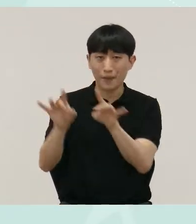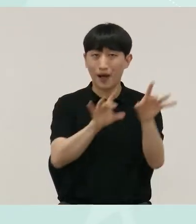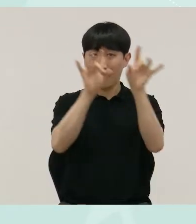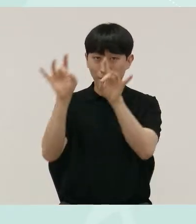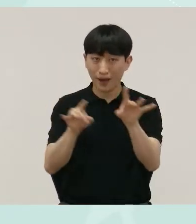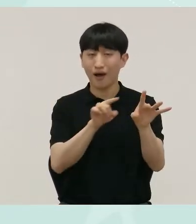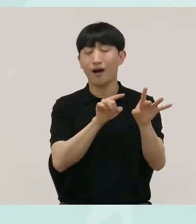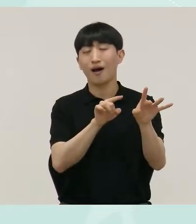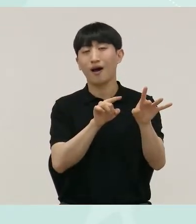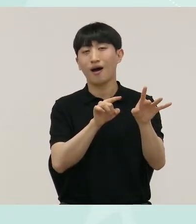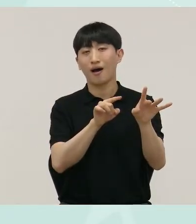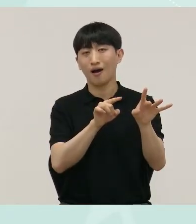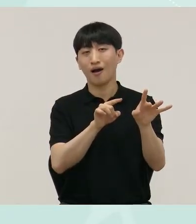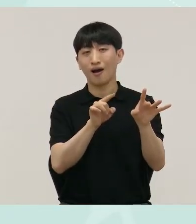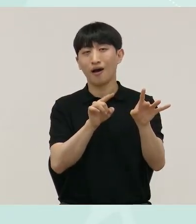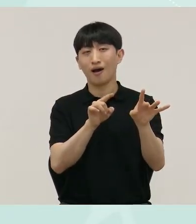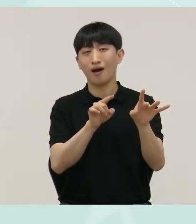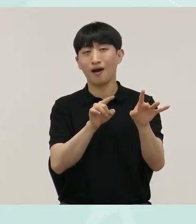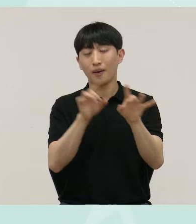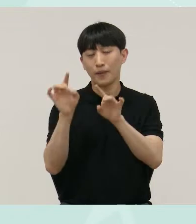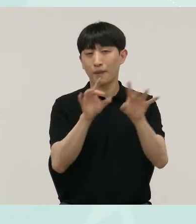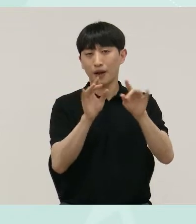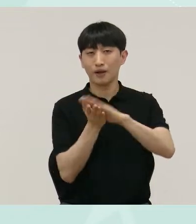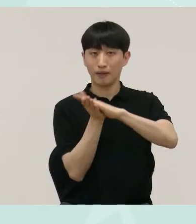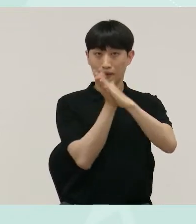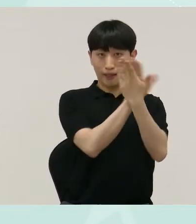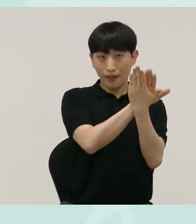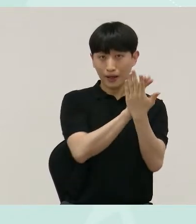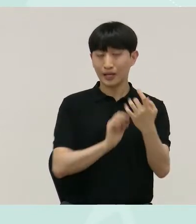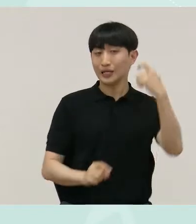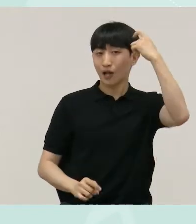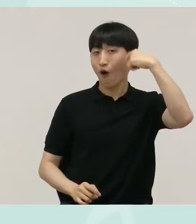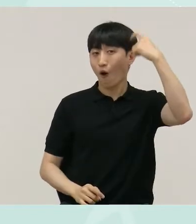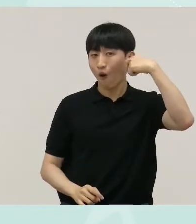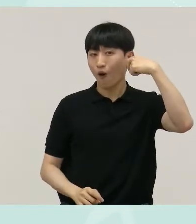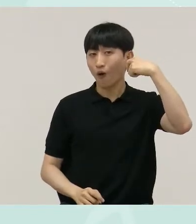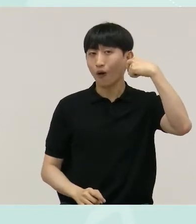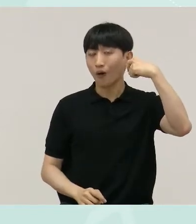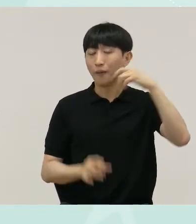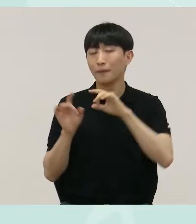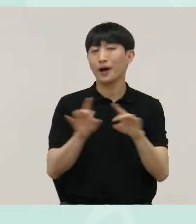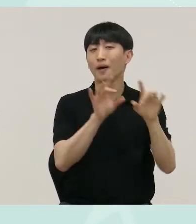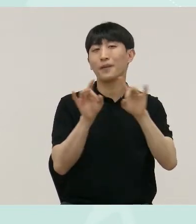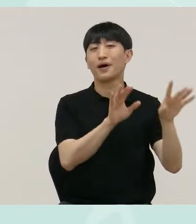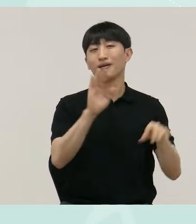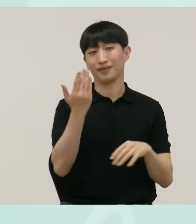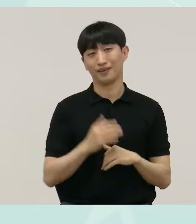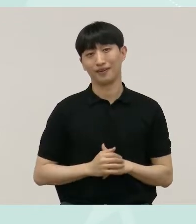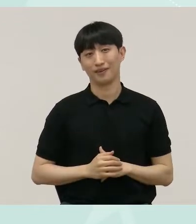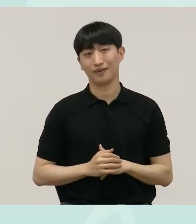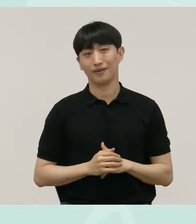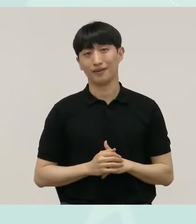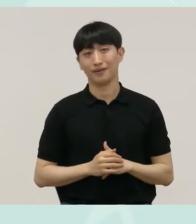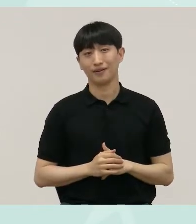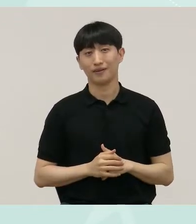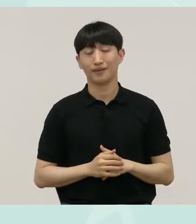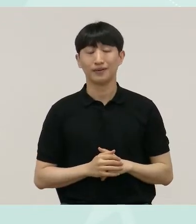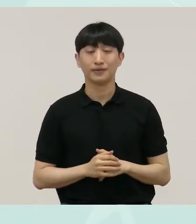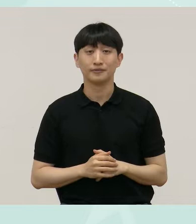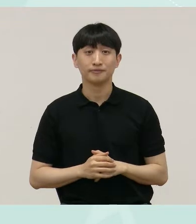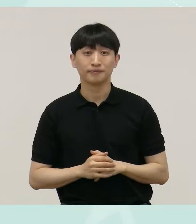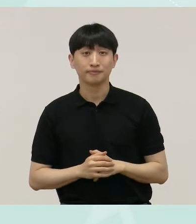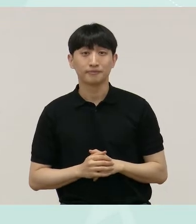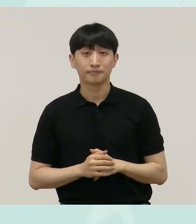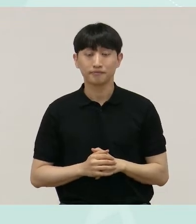하는 형태가 전기신호로 바뀌어져서 노란색의 청신경을 자극하는 그런 형태를 취하게 됩니다.